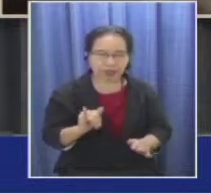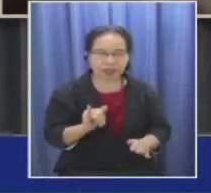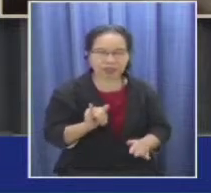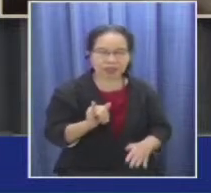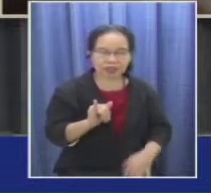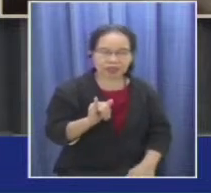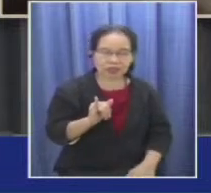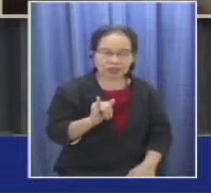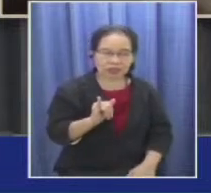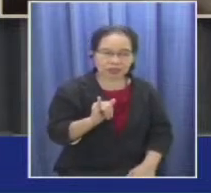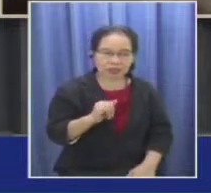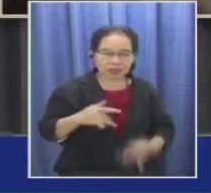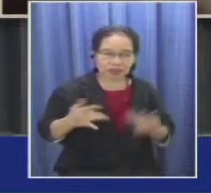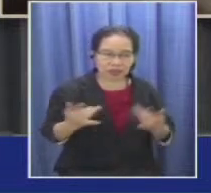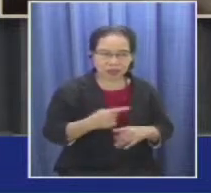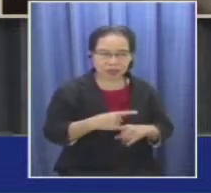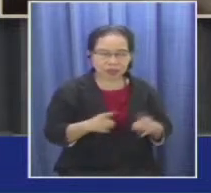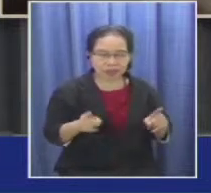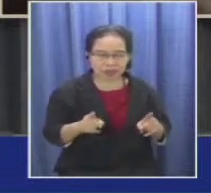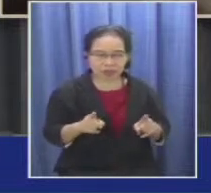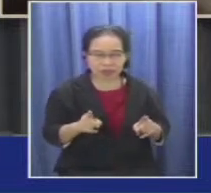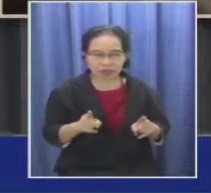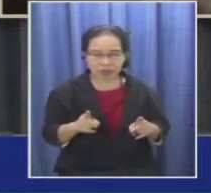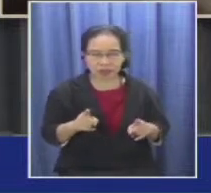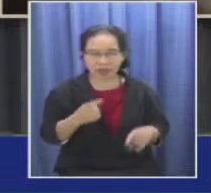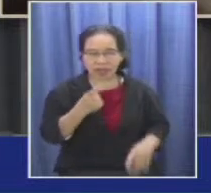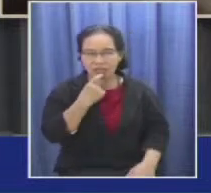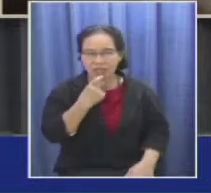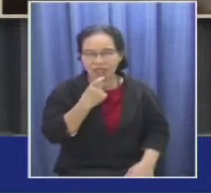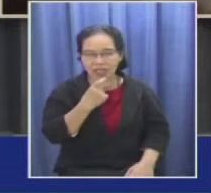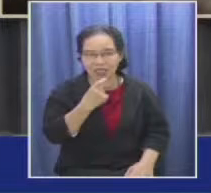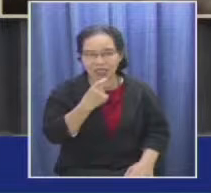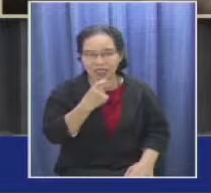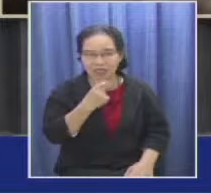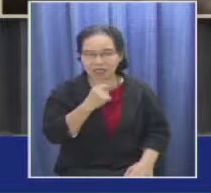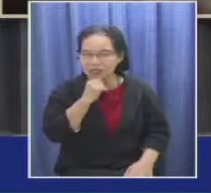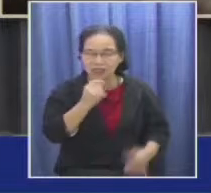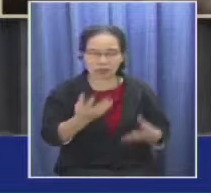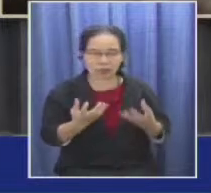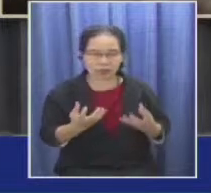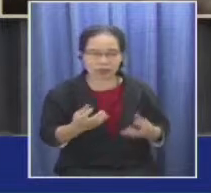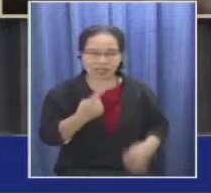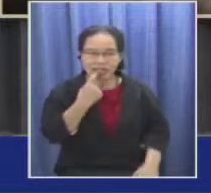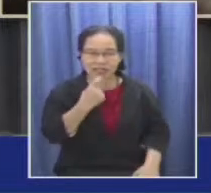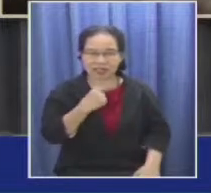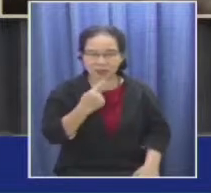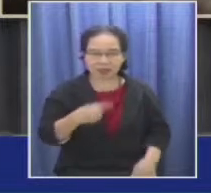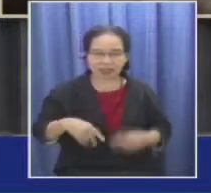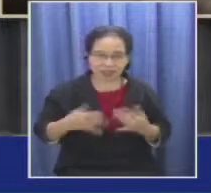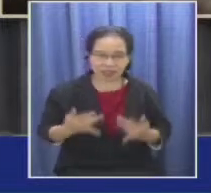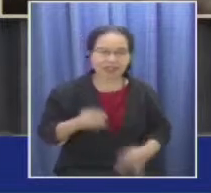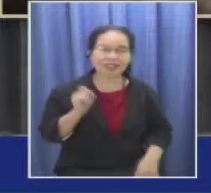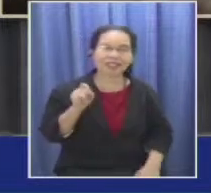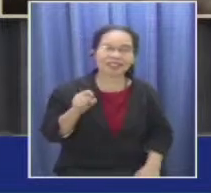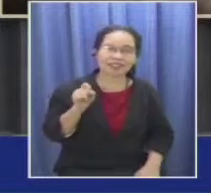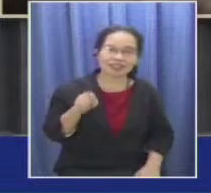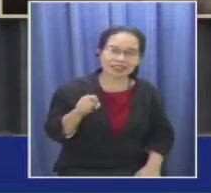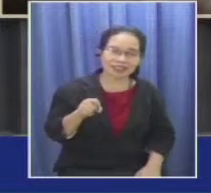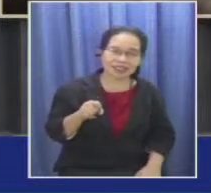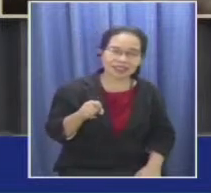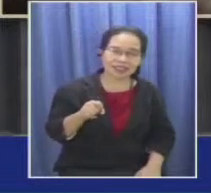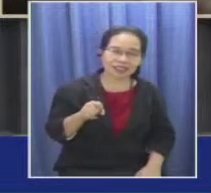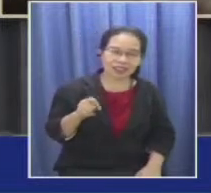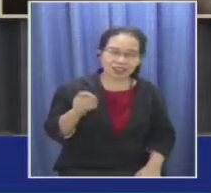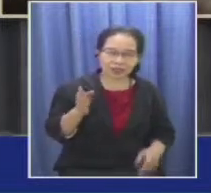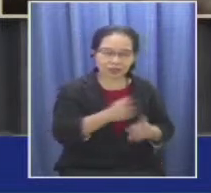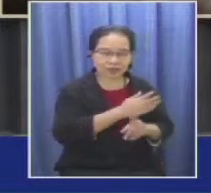watie bawo ebinum wonum a wo mo de o ma no kan asem so na akoma no ene na nya adwene obeka kyerɛ se ane